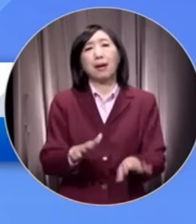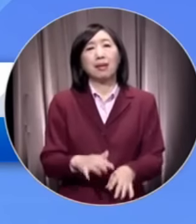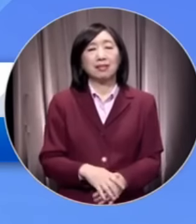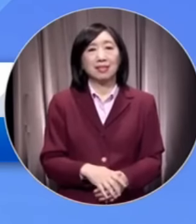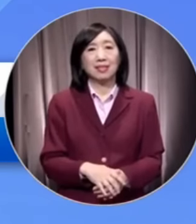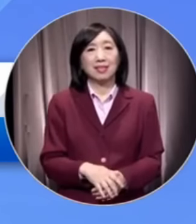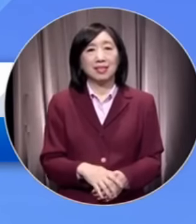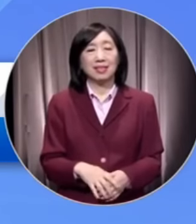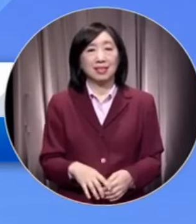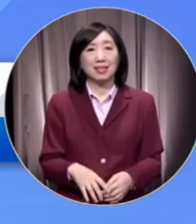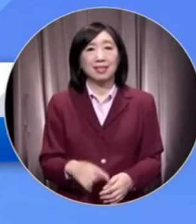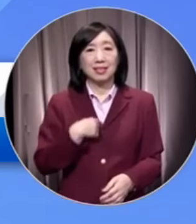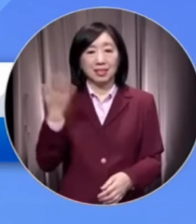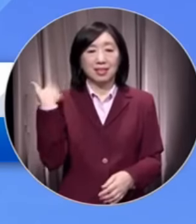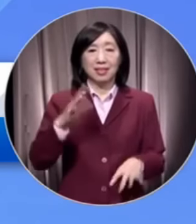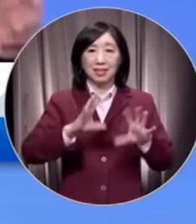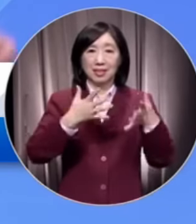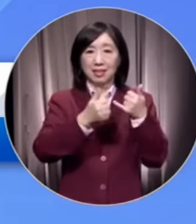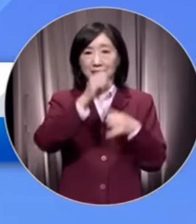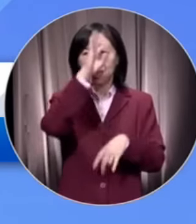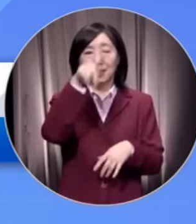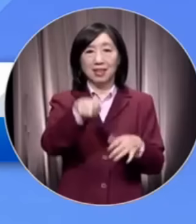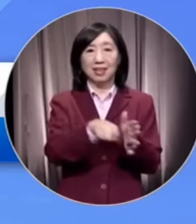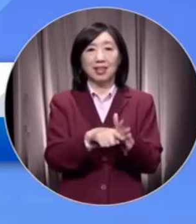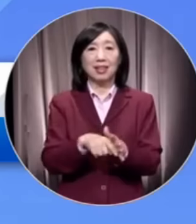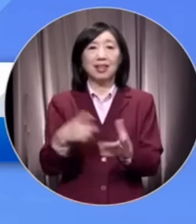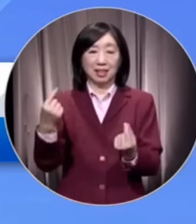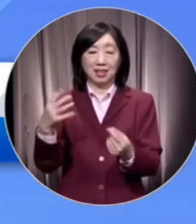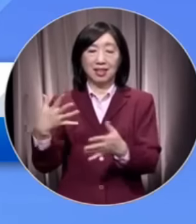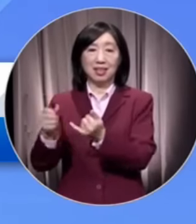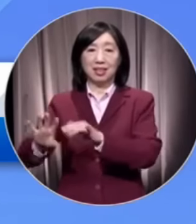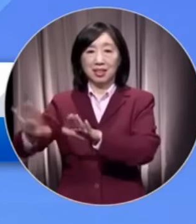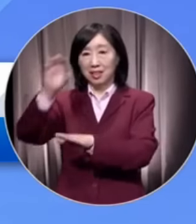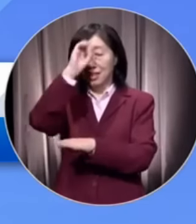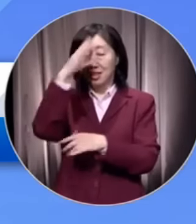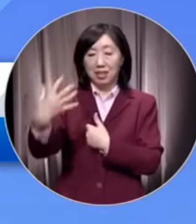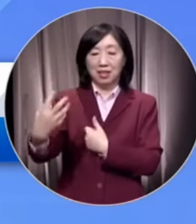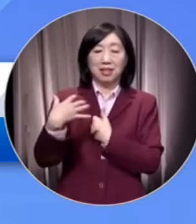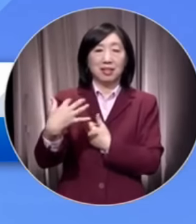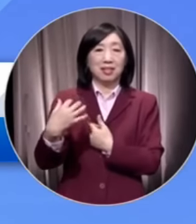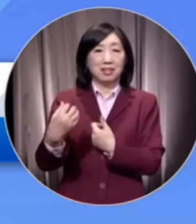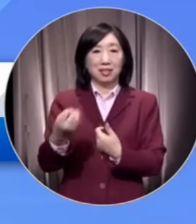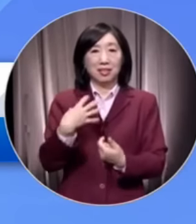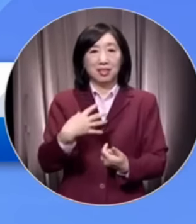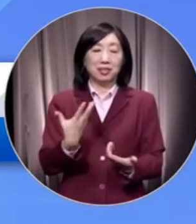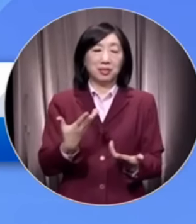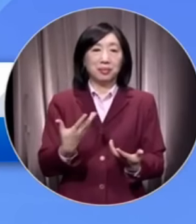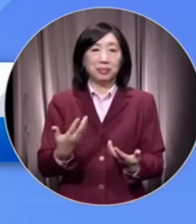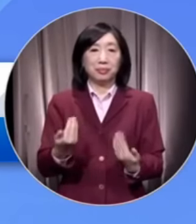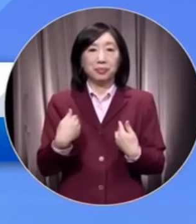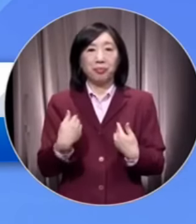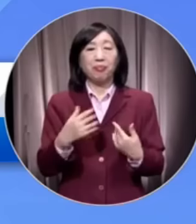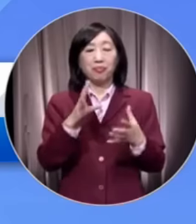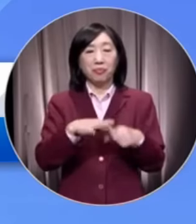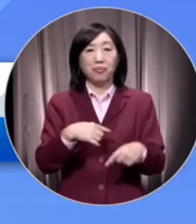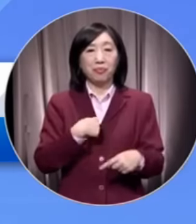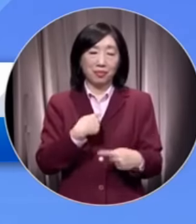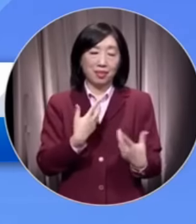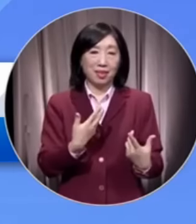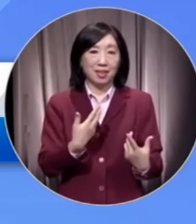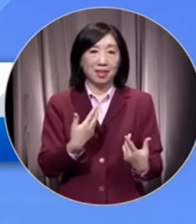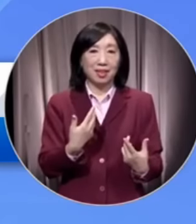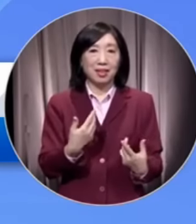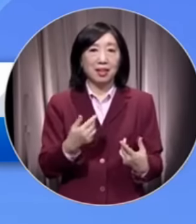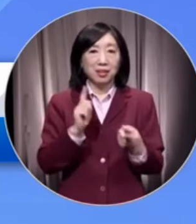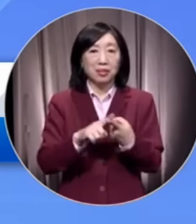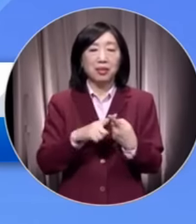那时候我在国民党的时候，民进党也向我抱怨过，所以我也不能够说我不能够